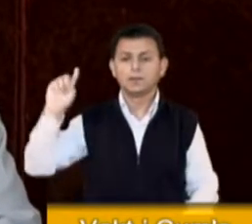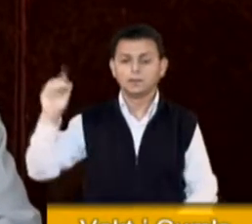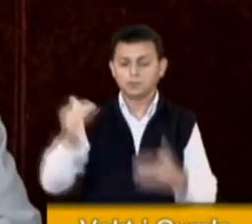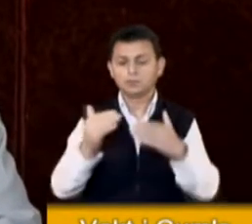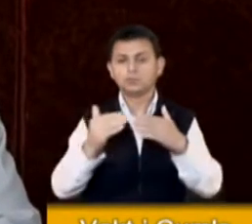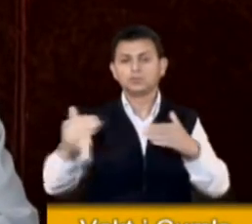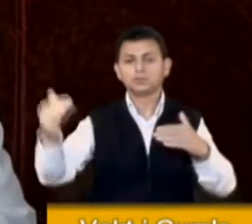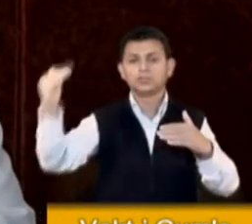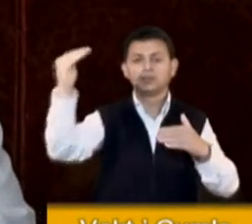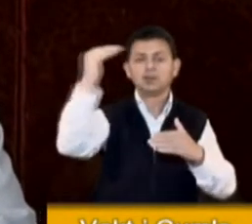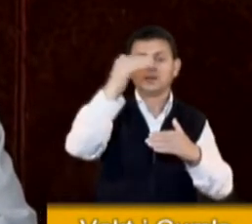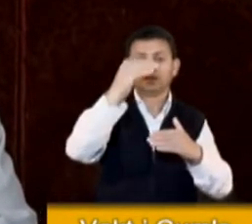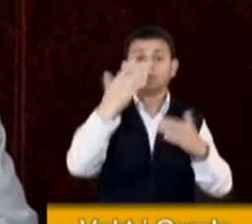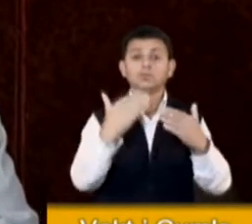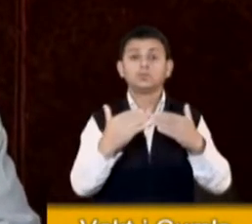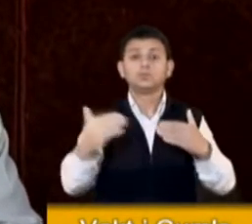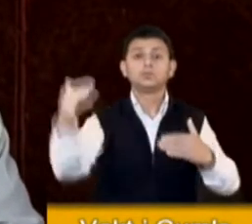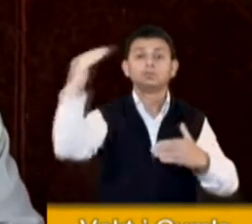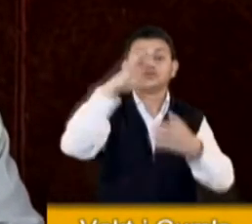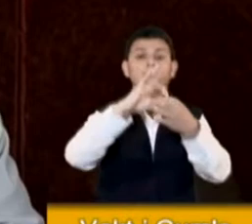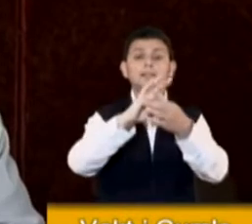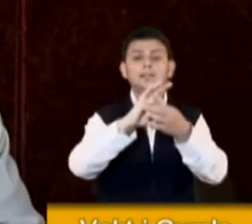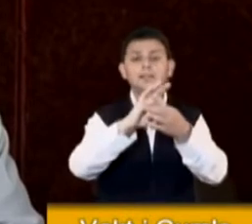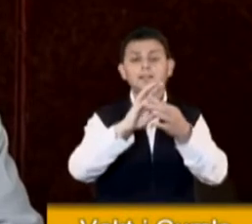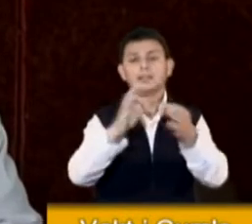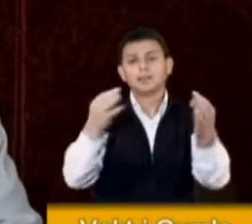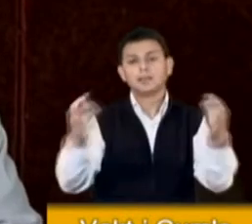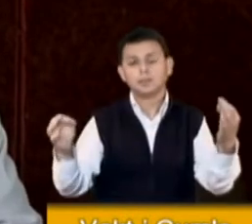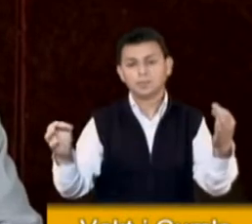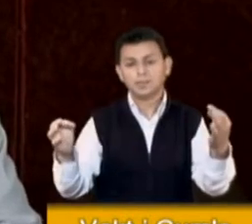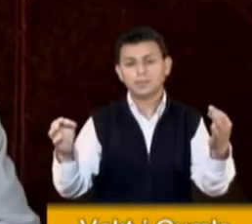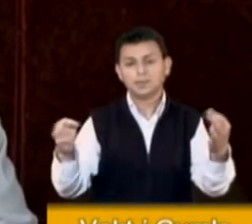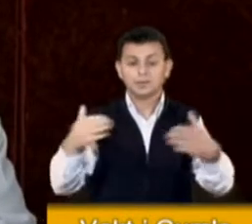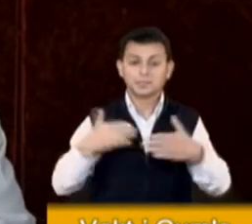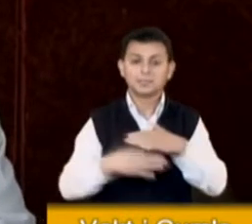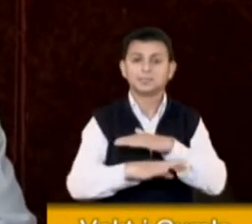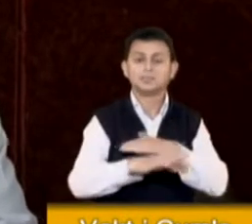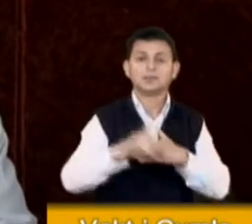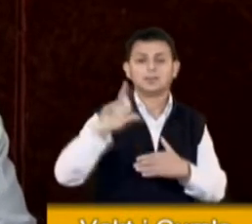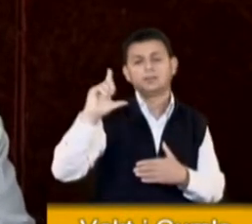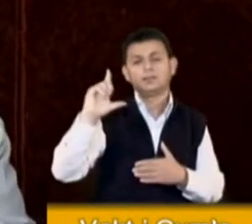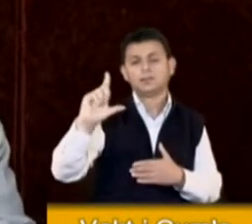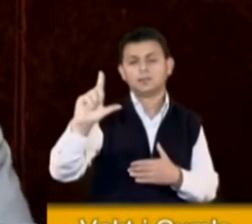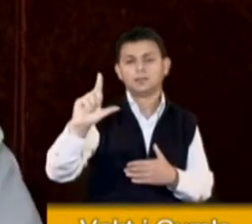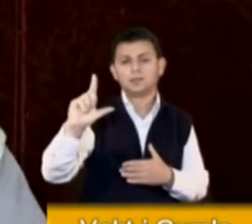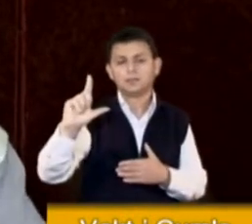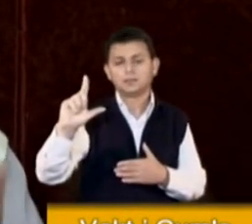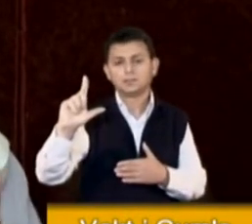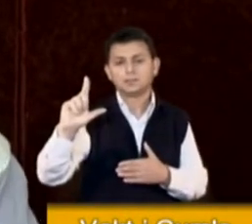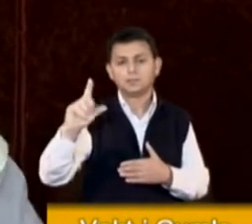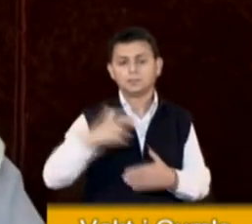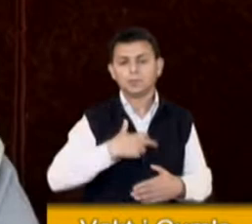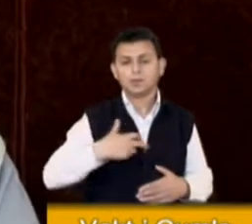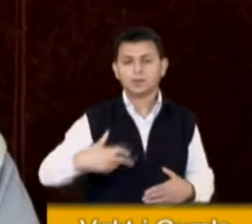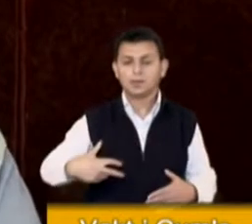Allah-u Zülcelal'ın yüce kelimelerine sığındırarak Efendimiz Aleyhisselatü Vesselam'ın az önce